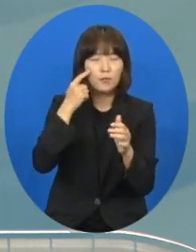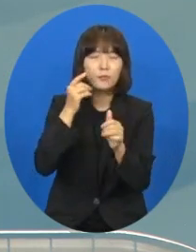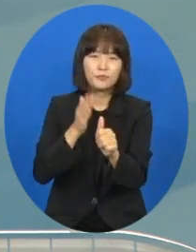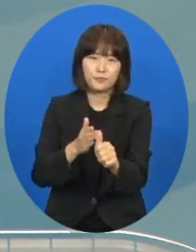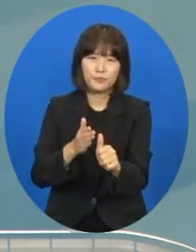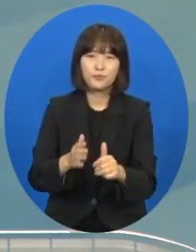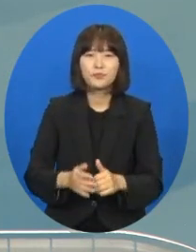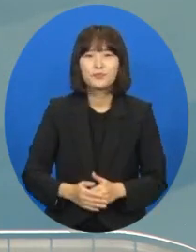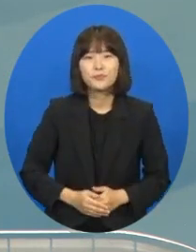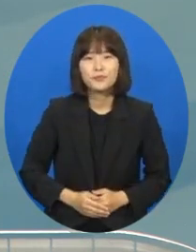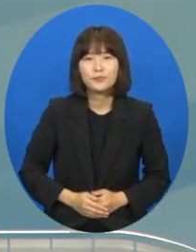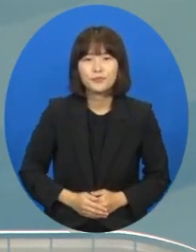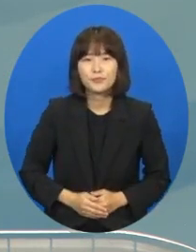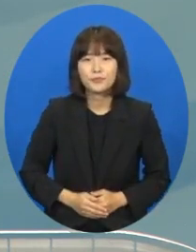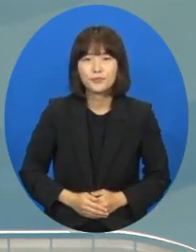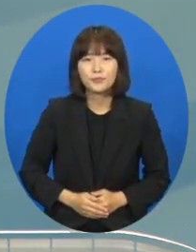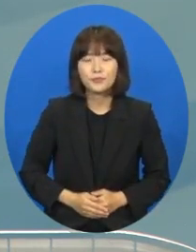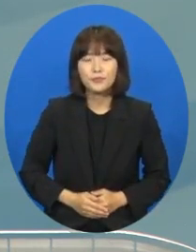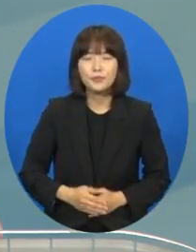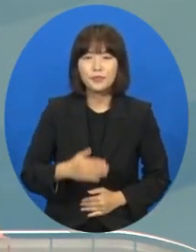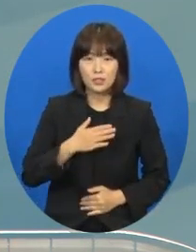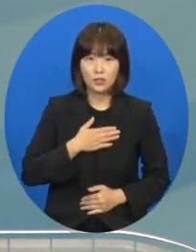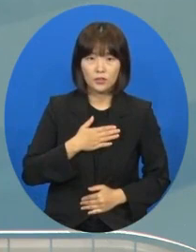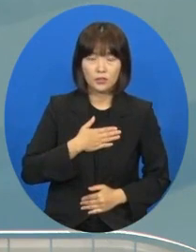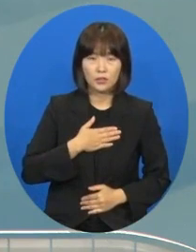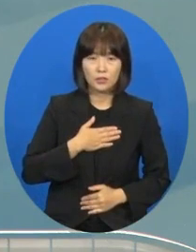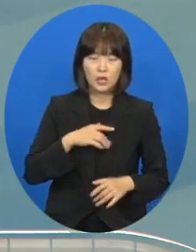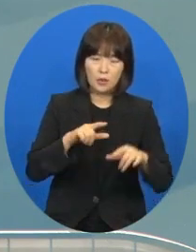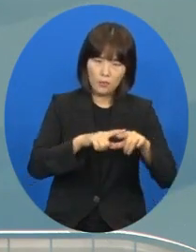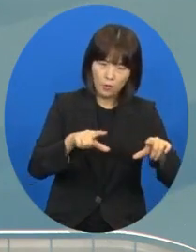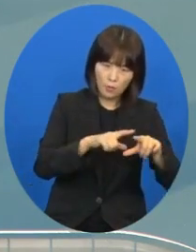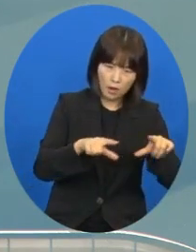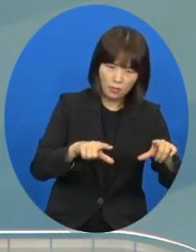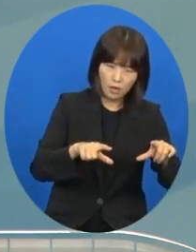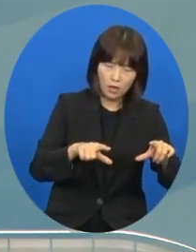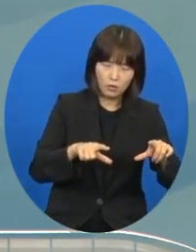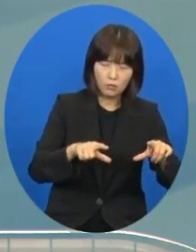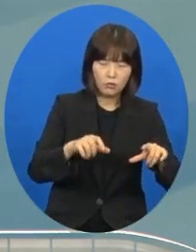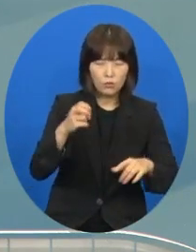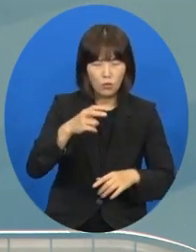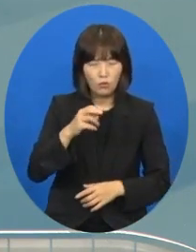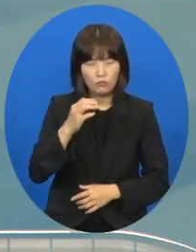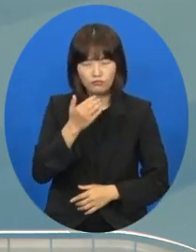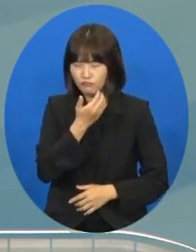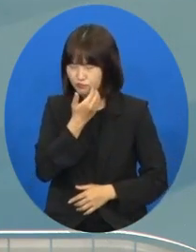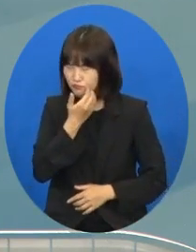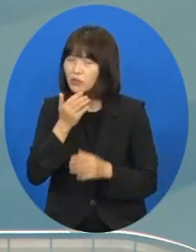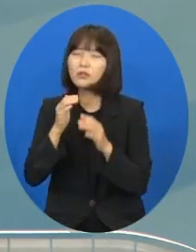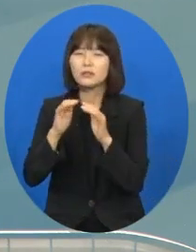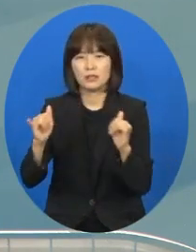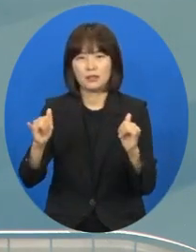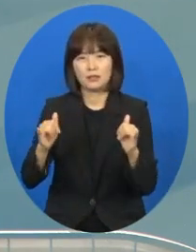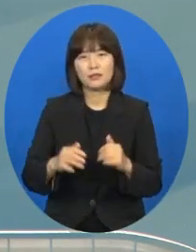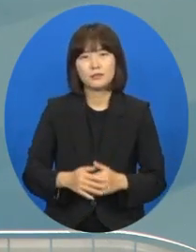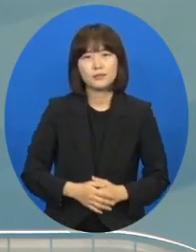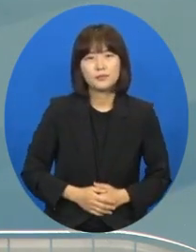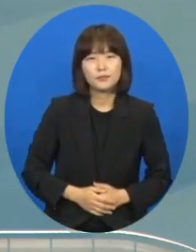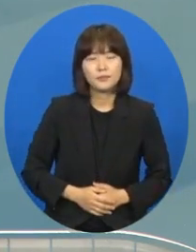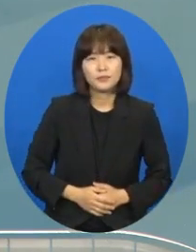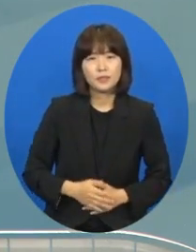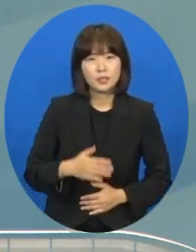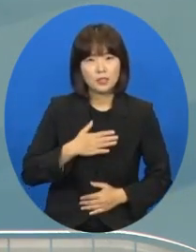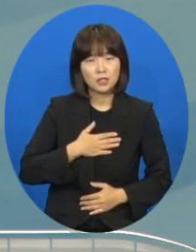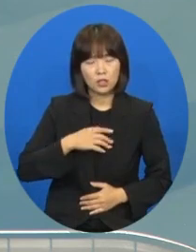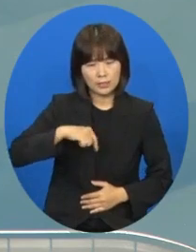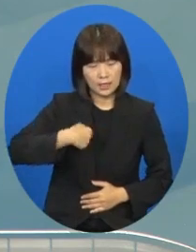권해드리고 싶어요. 저는 평범하다 못해 아주 부끄러운 사람입니다. 그런 저